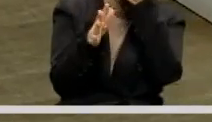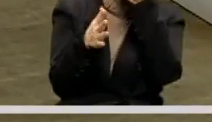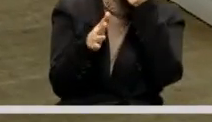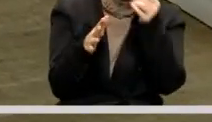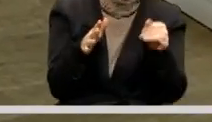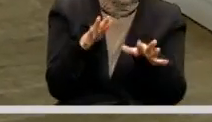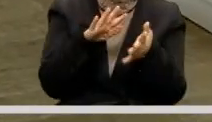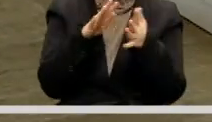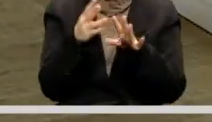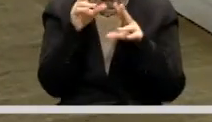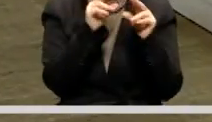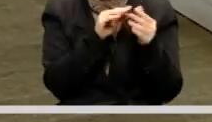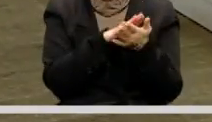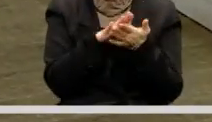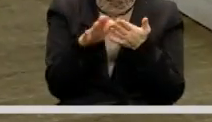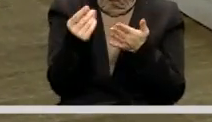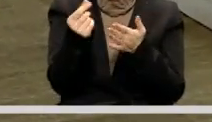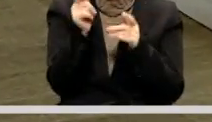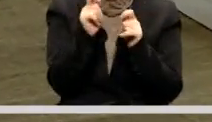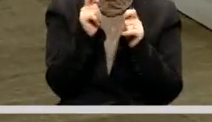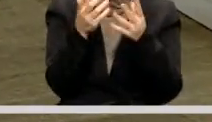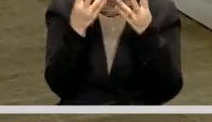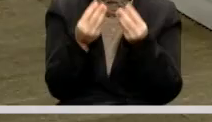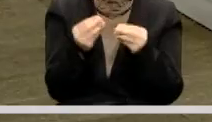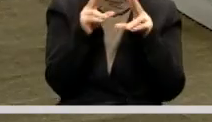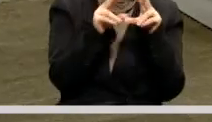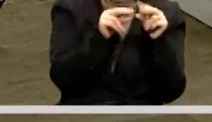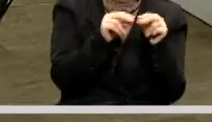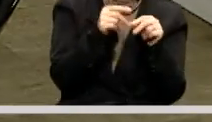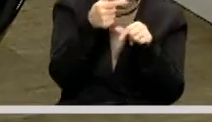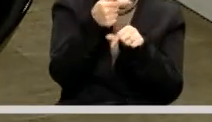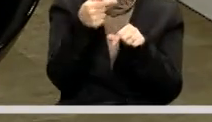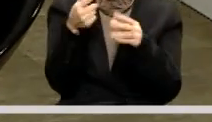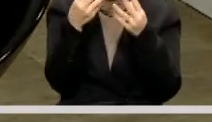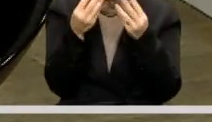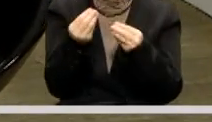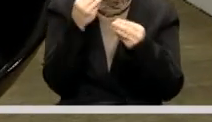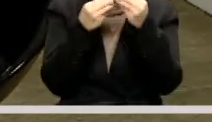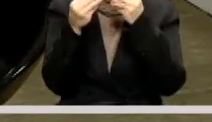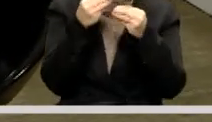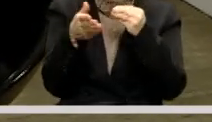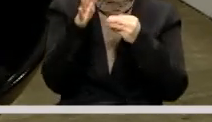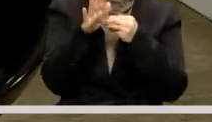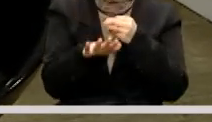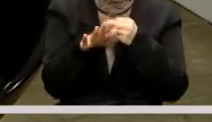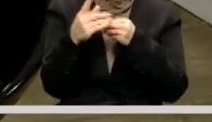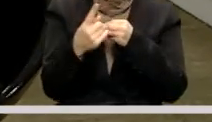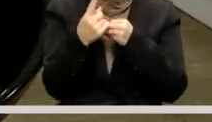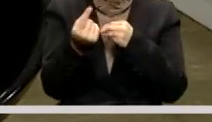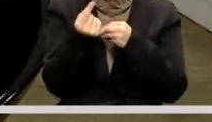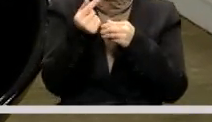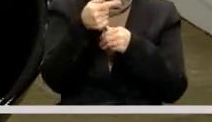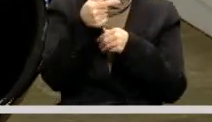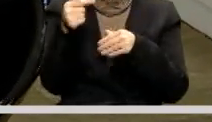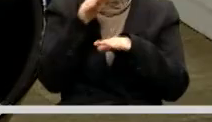düzenimi mesela biraz böyle zorladığımda örneğin mesela uykumu ki olumsuz etkileyen beslenme dışındaki şeyleri de hani biraz eksilttiğimde bu